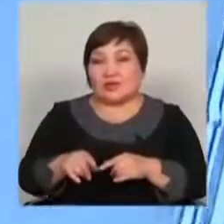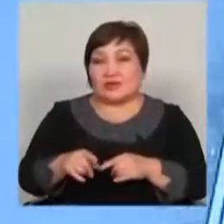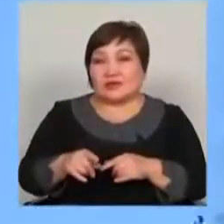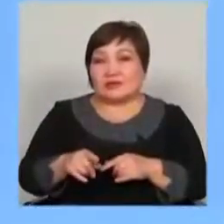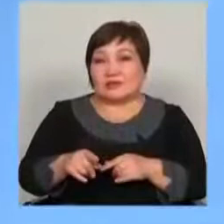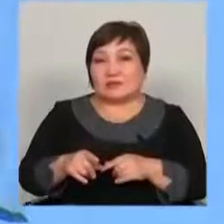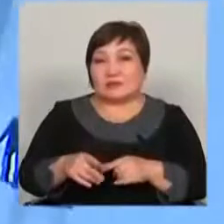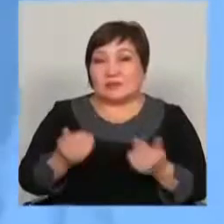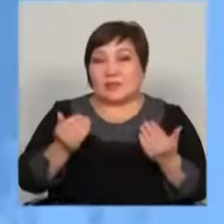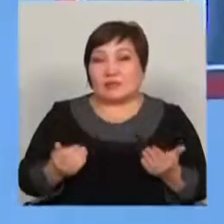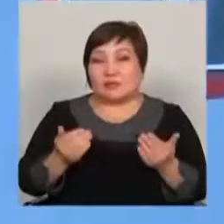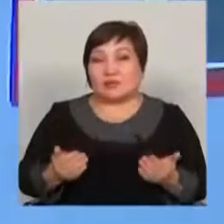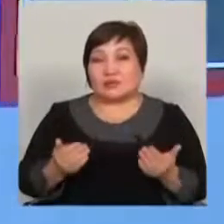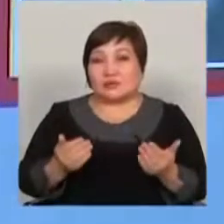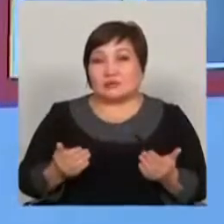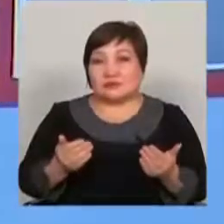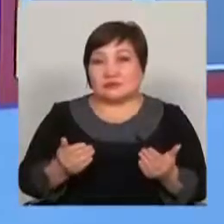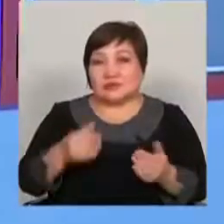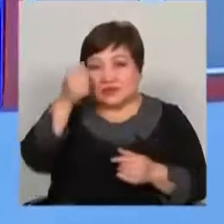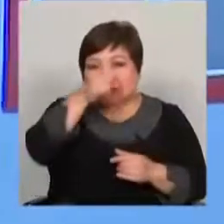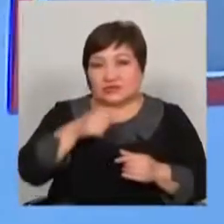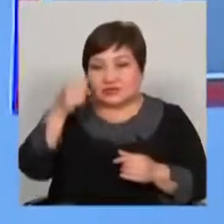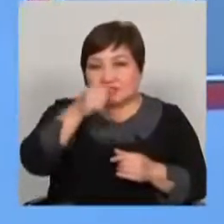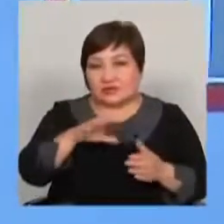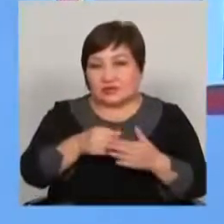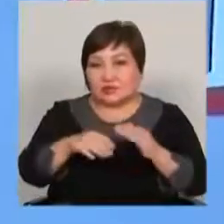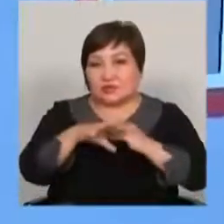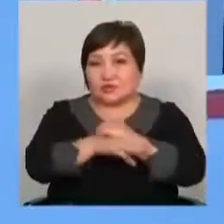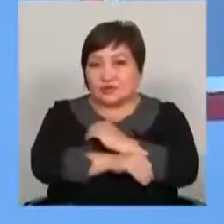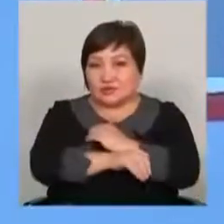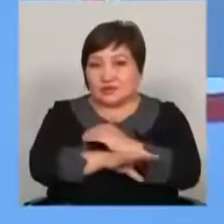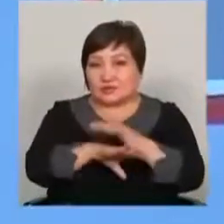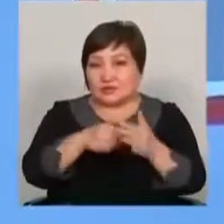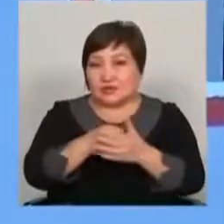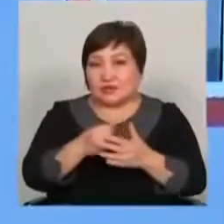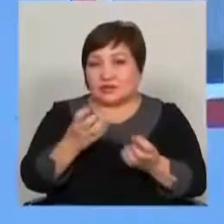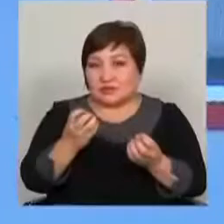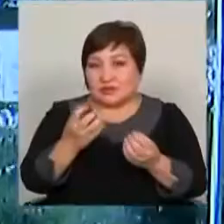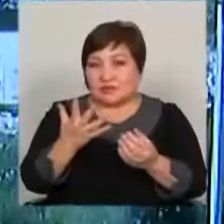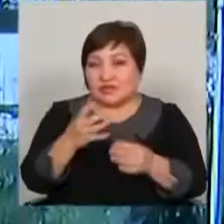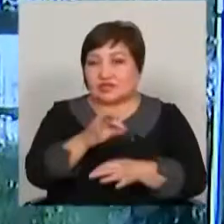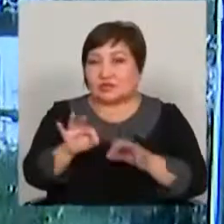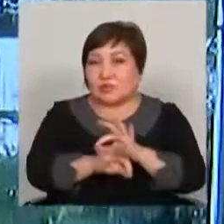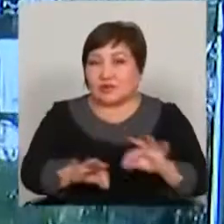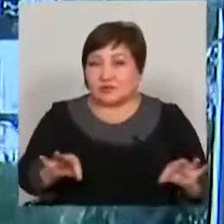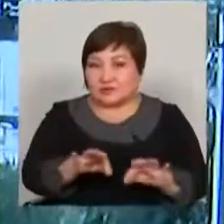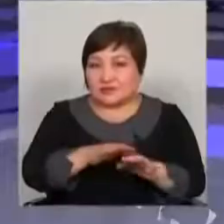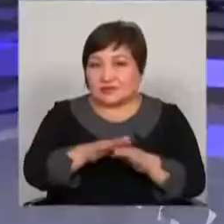Оның бүгін жылдың соңына дейін тағы 5 жобаны іске асырамыз деп ойлап отырмыз.